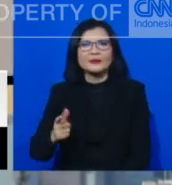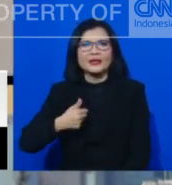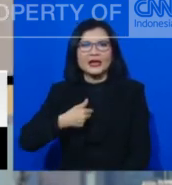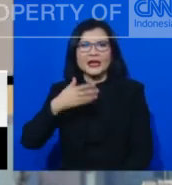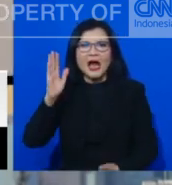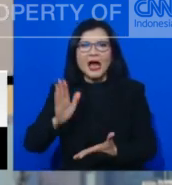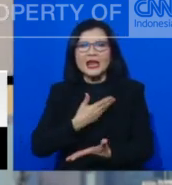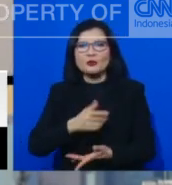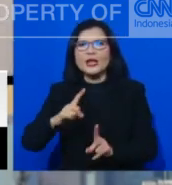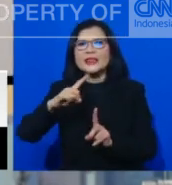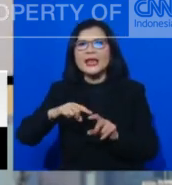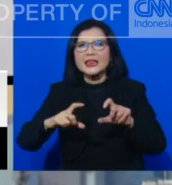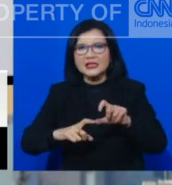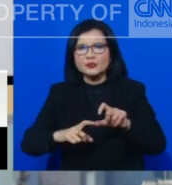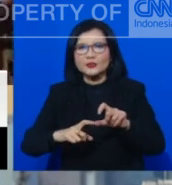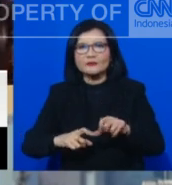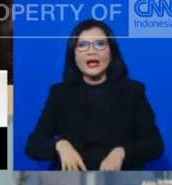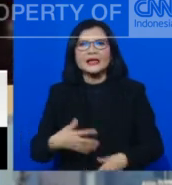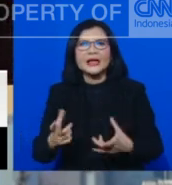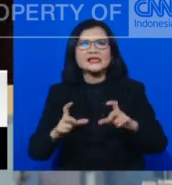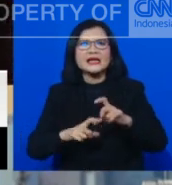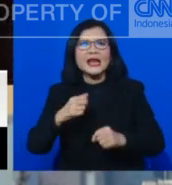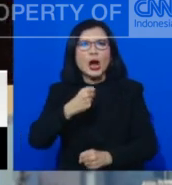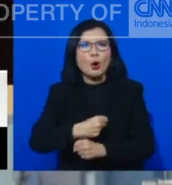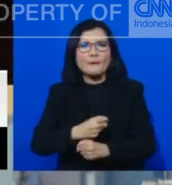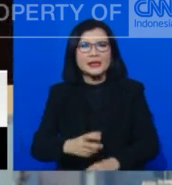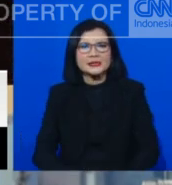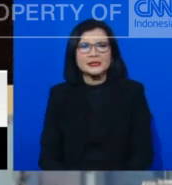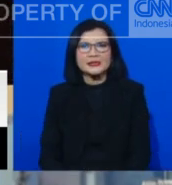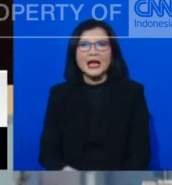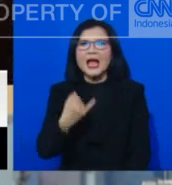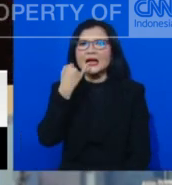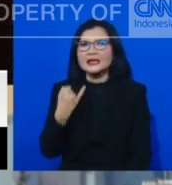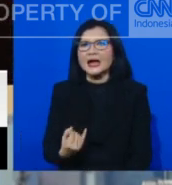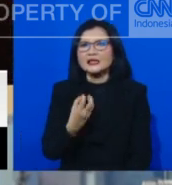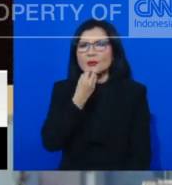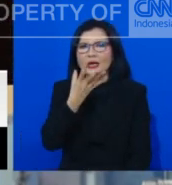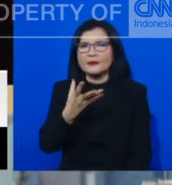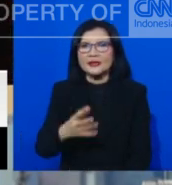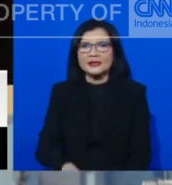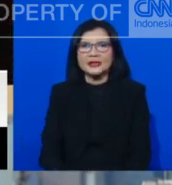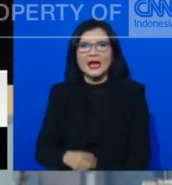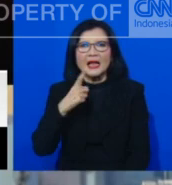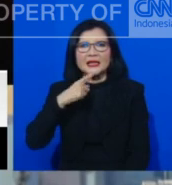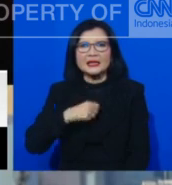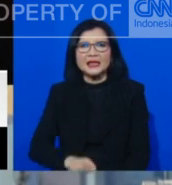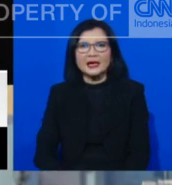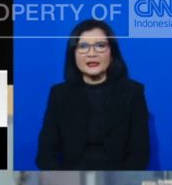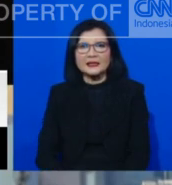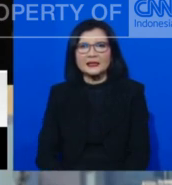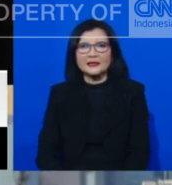dan juga Selena Gomez dan yang terakhir saya ingin berkata adalah counterparsi mengenai presenter presenter